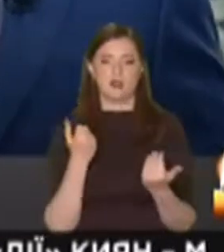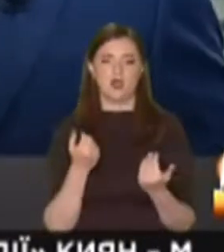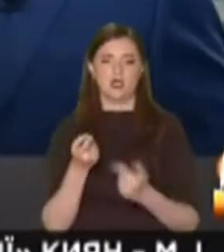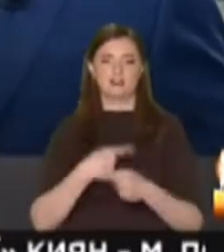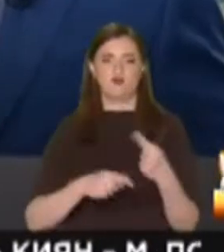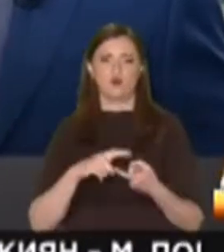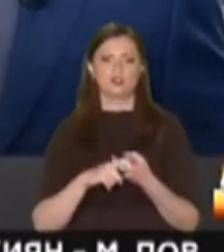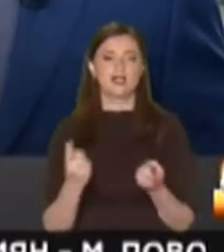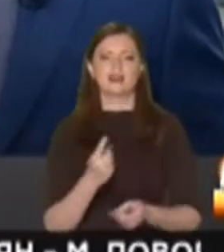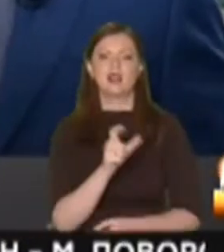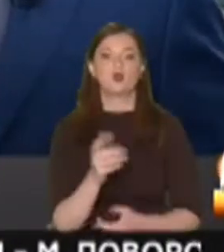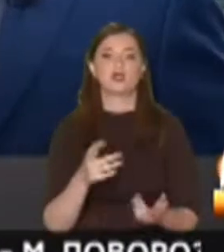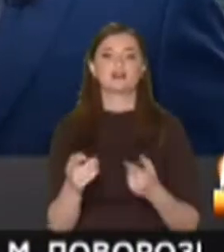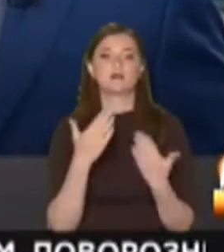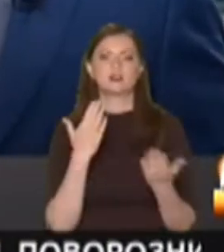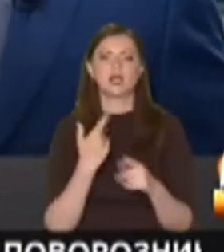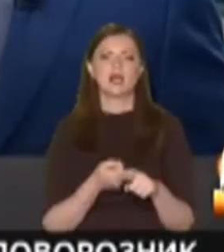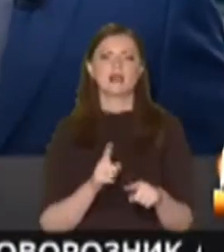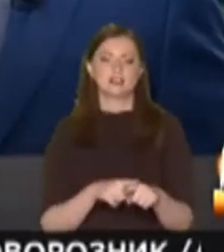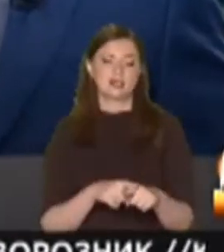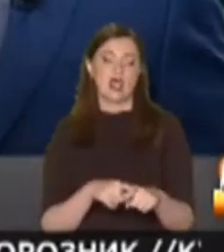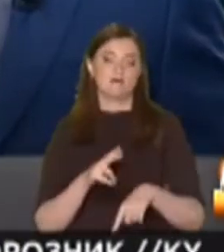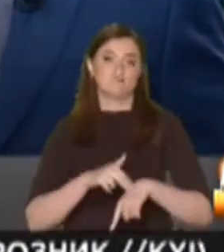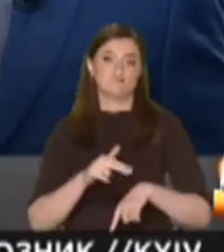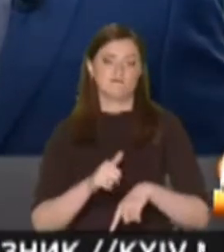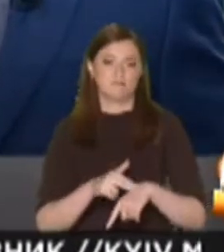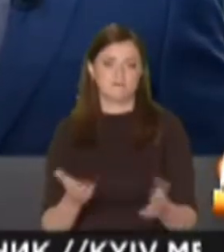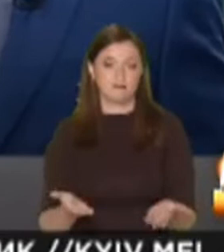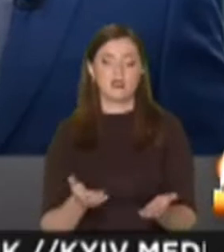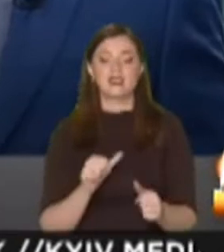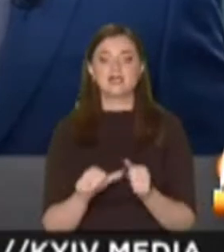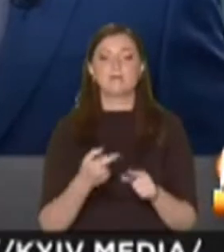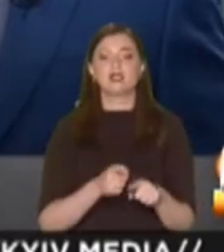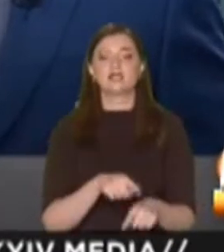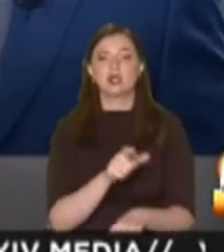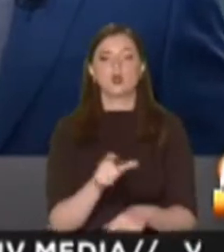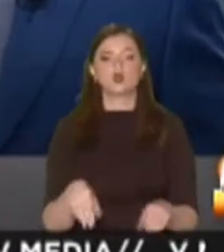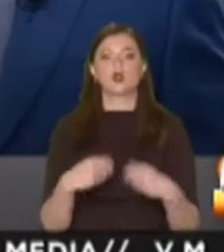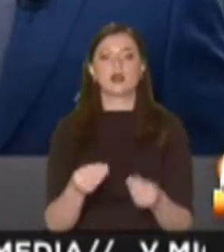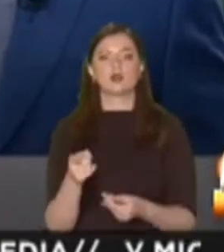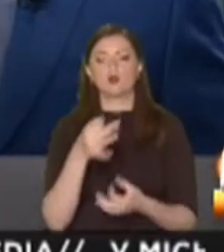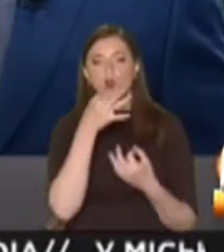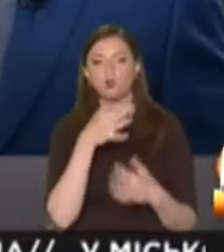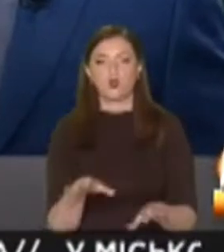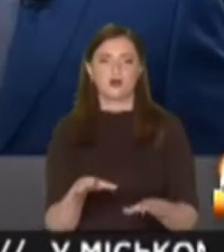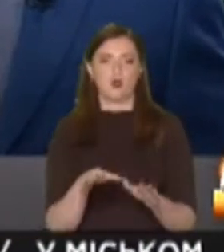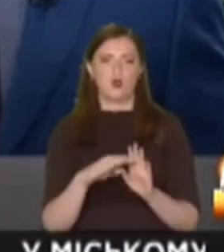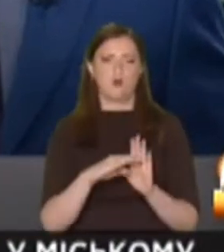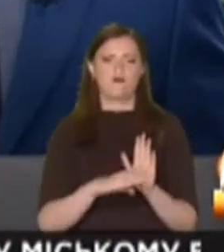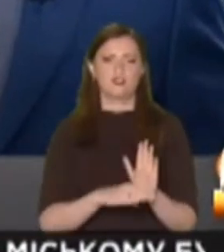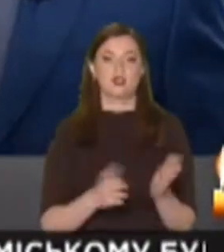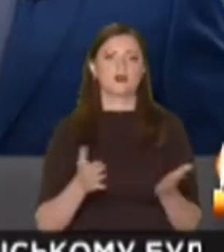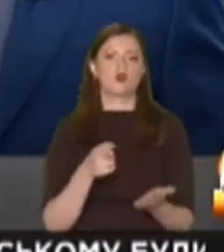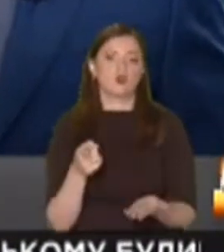Тобто, єдині люди, які з ним спілкуються, це ці силові органи. Тобто, саме ці люди надають йому будь-яку повістку, якою